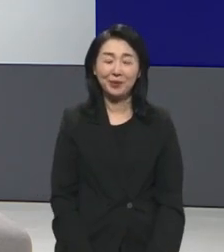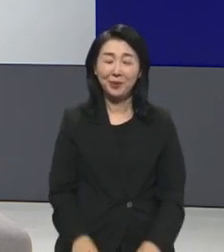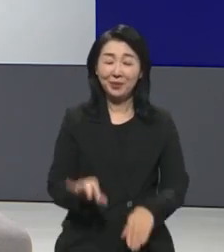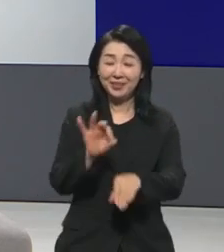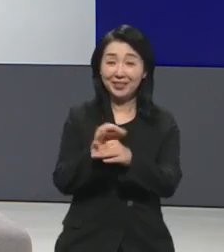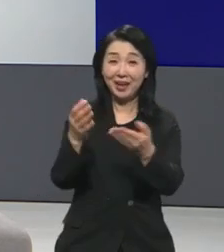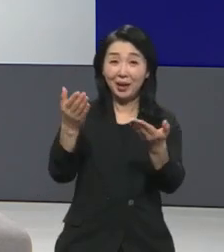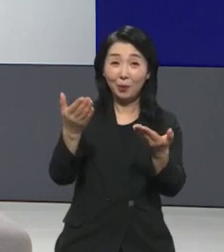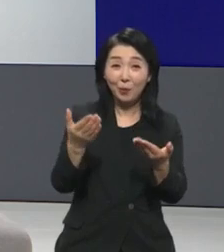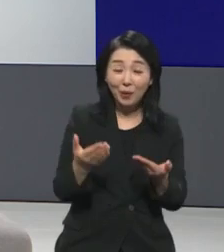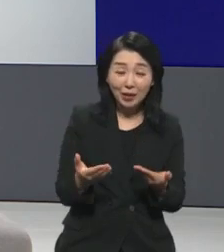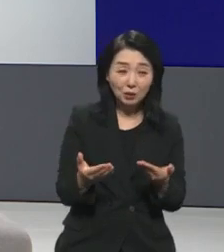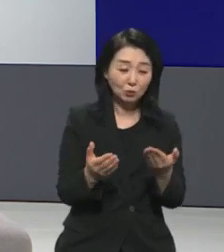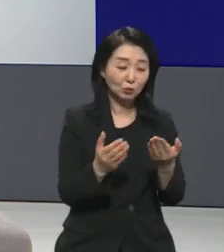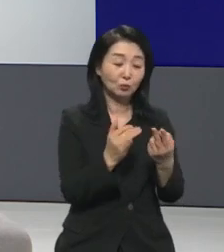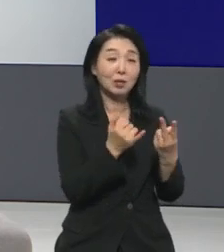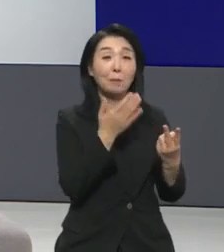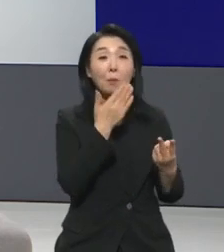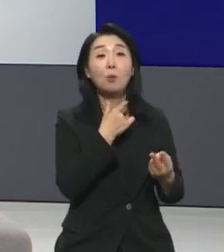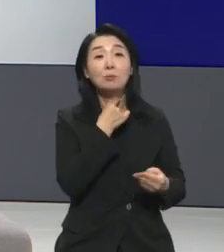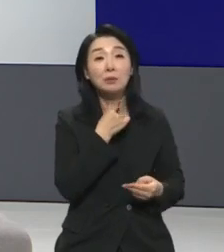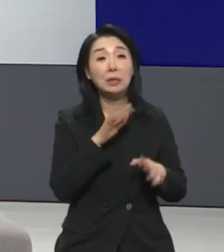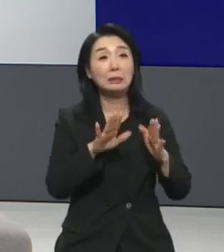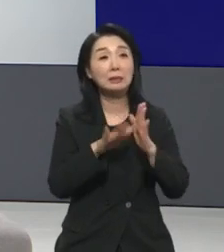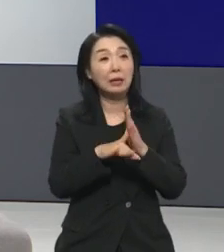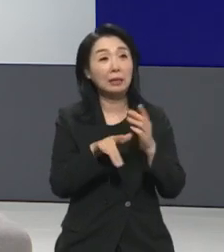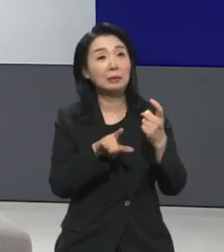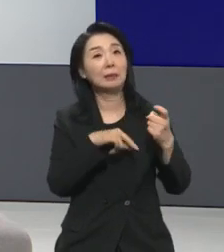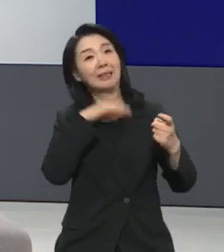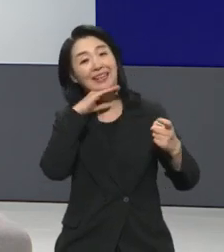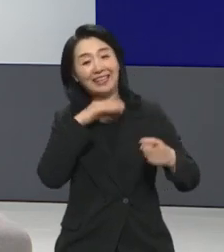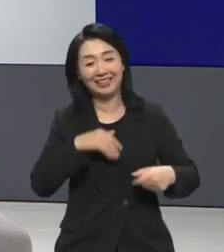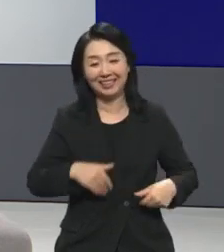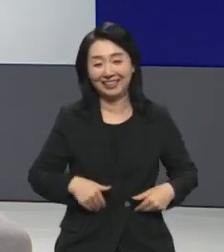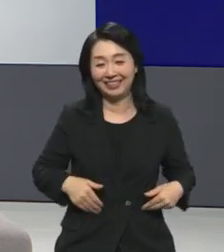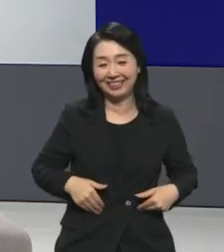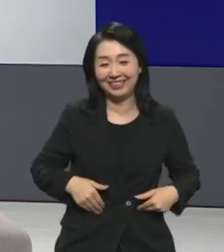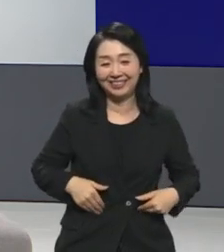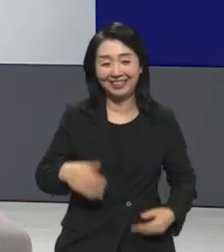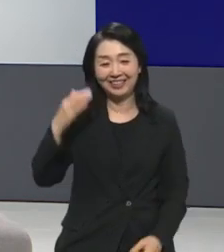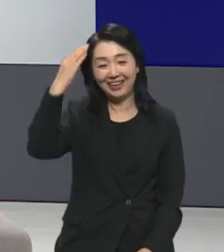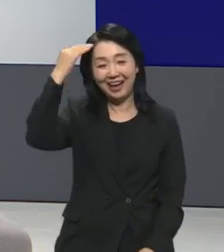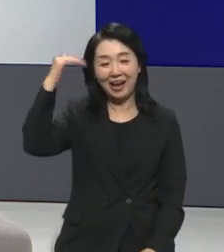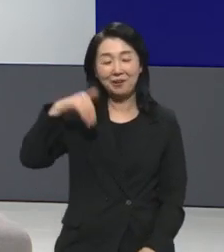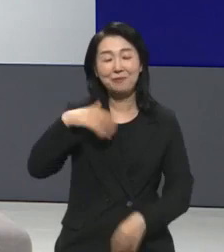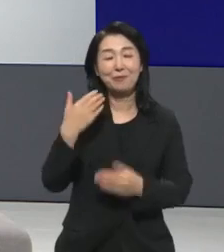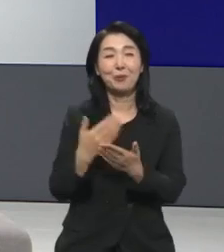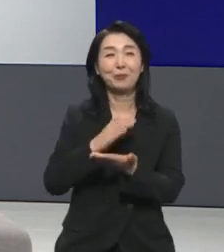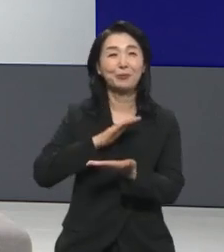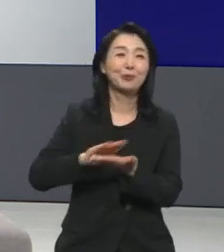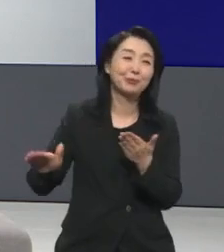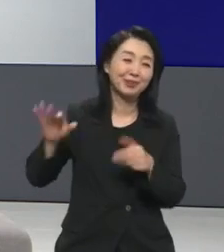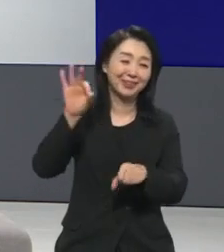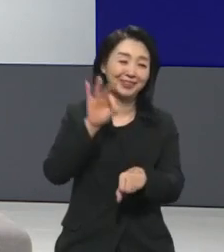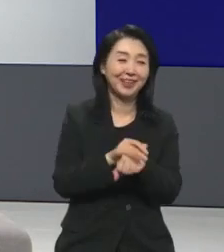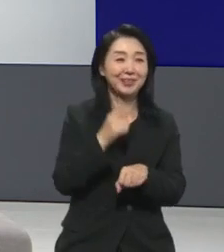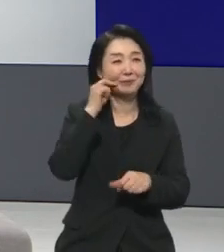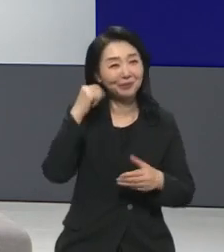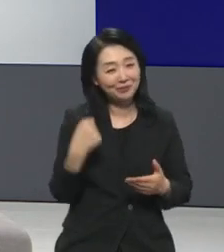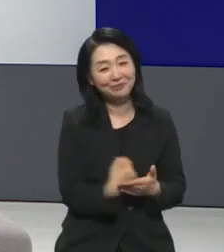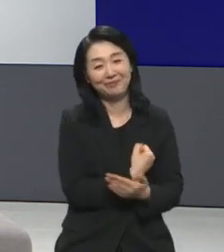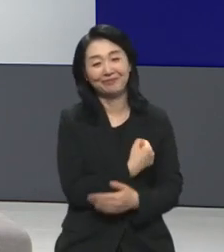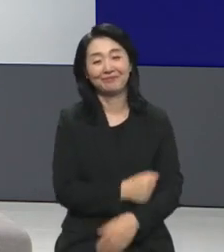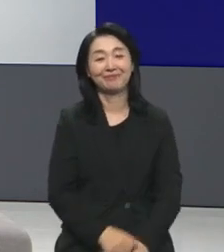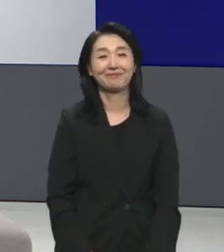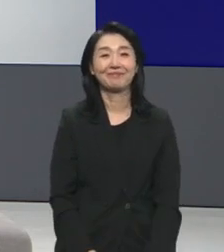같이 먹어보니를 하고 싶었는데 그러려면 사실. 11월이 돼야 되니까 네, 한국에서도 전부 품절이라서 구할 수가 없었습니다. 네. 아쉽습니다.